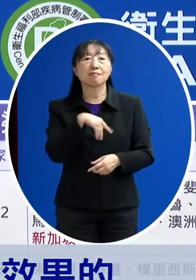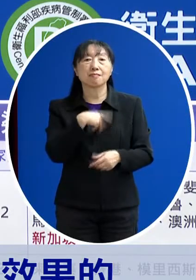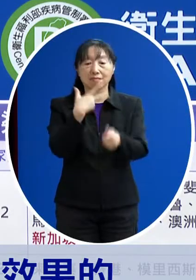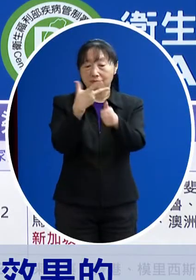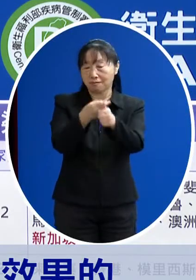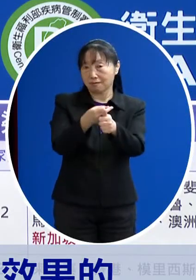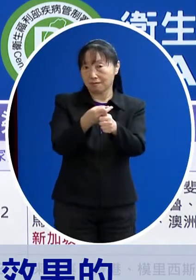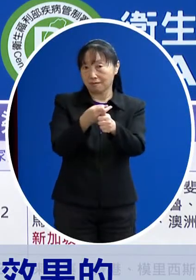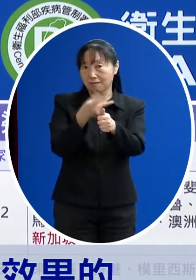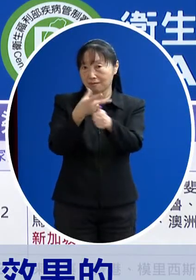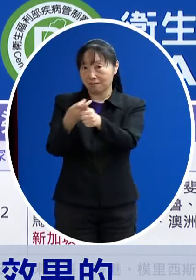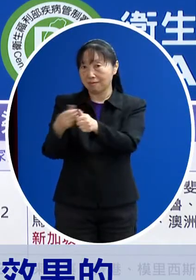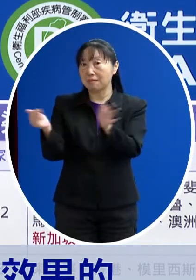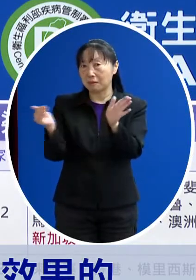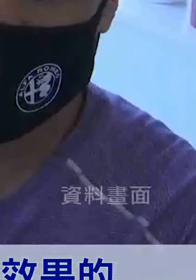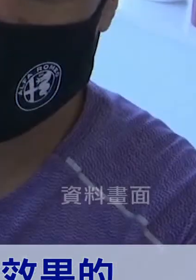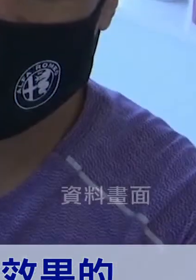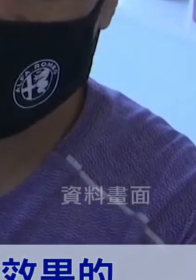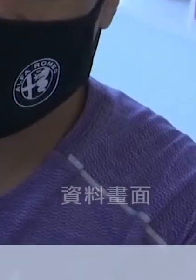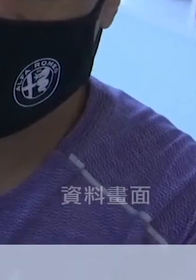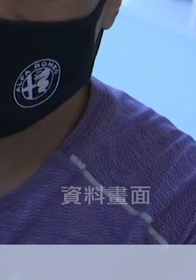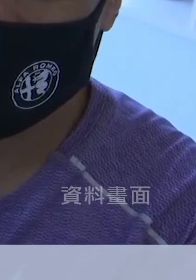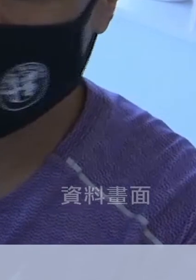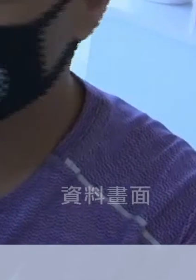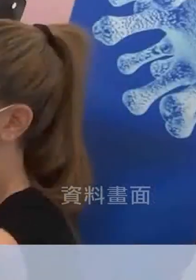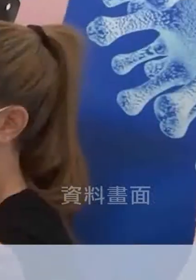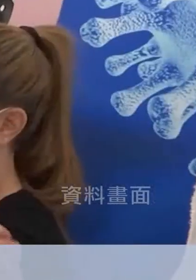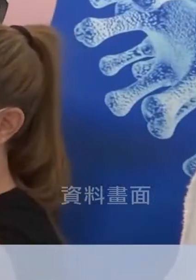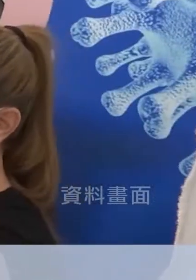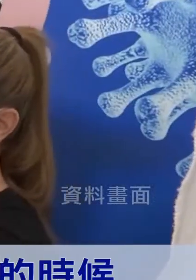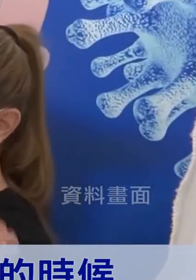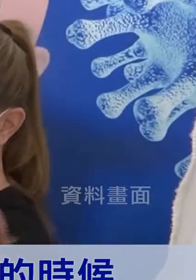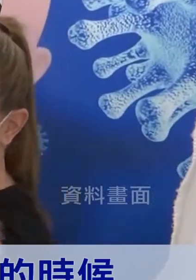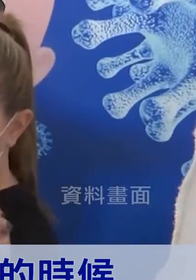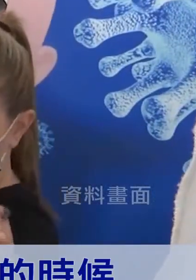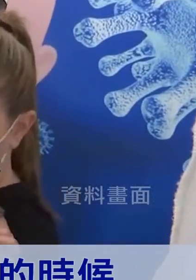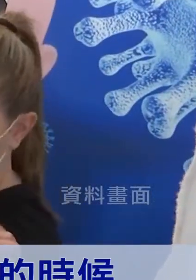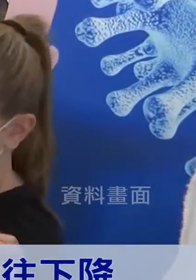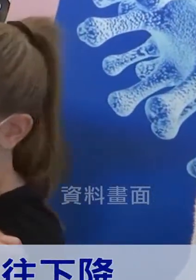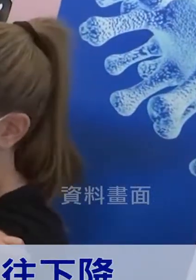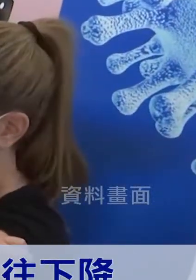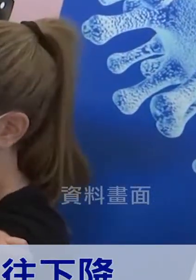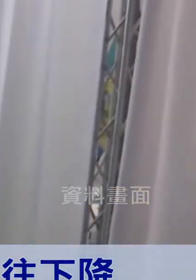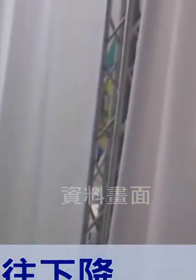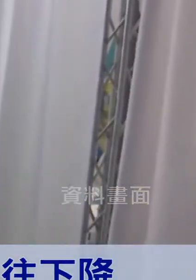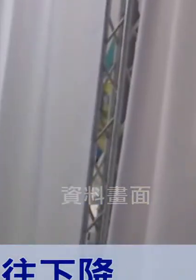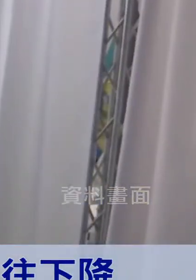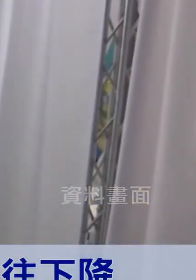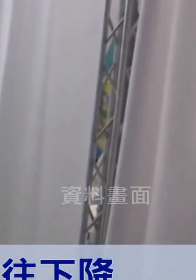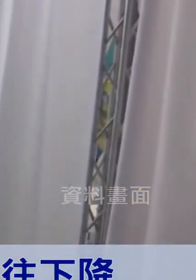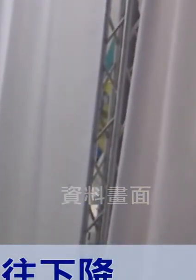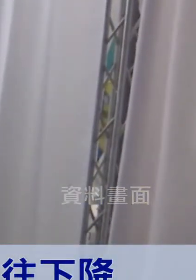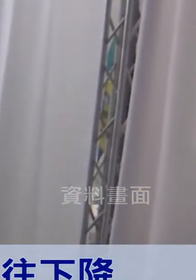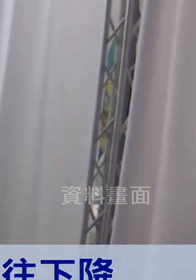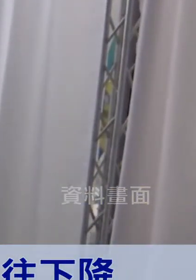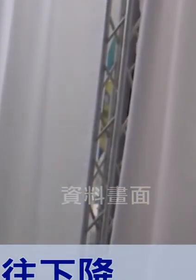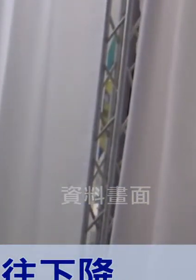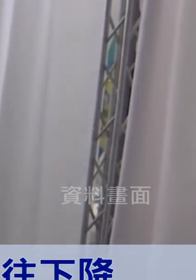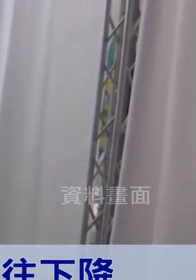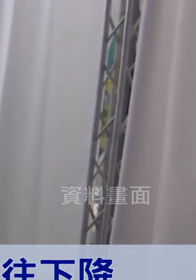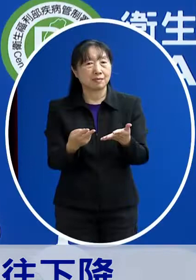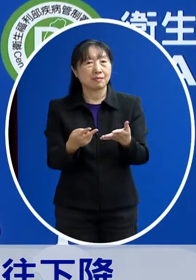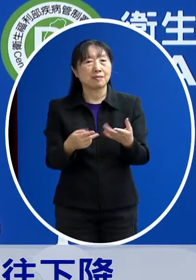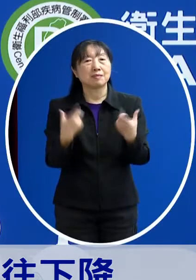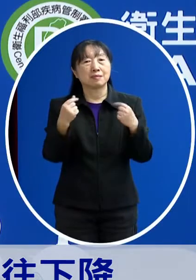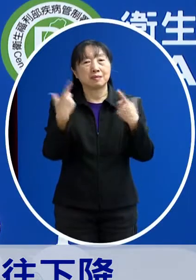有看到效果的哈。从以色列的情况到60%的时候，那确实封城的严格指数也